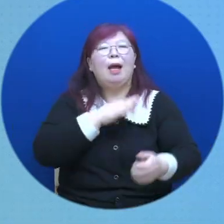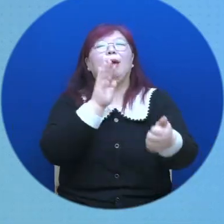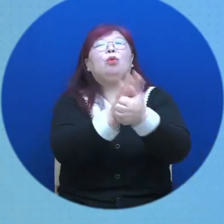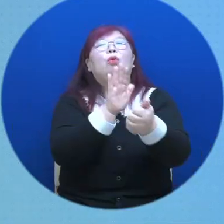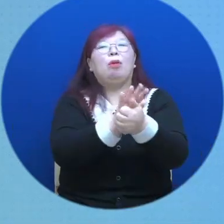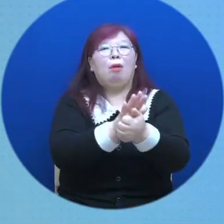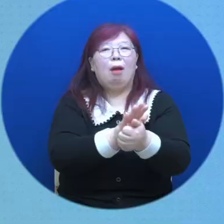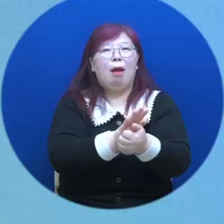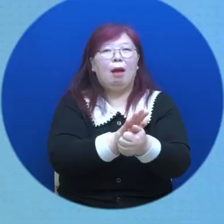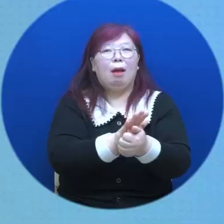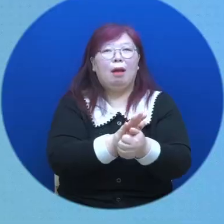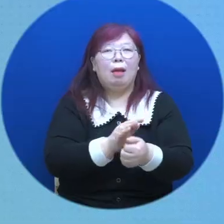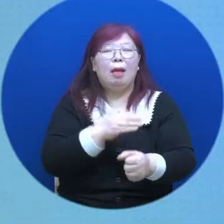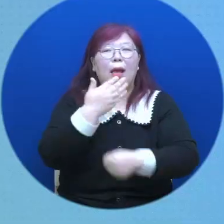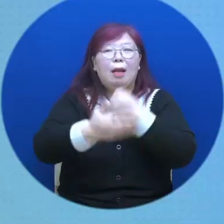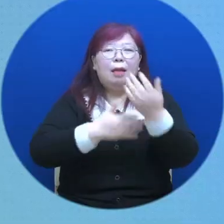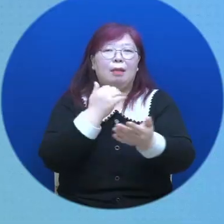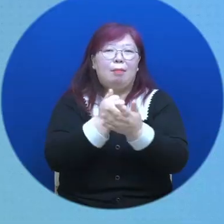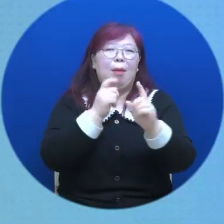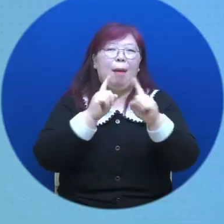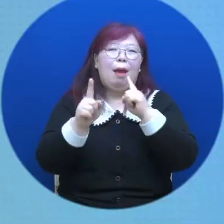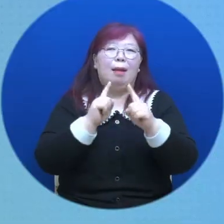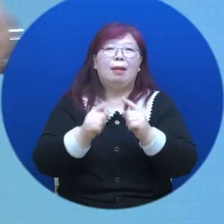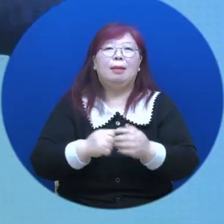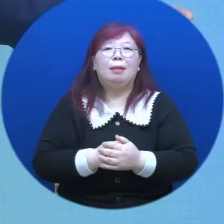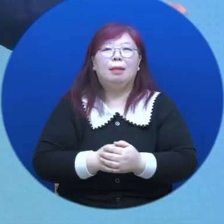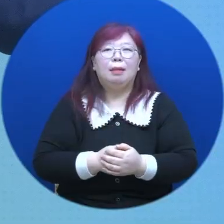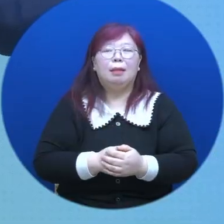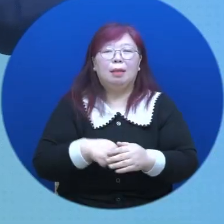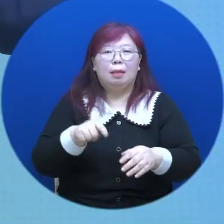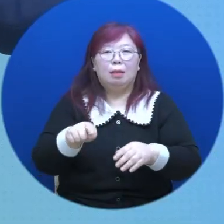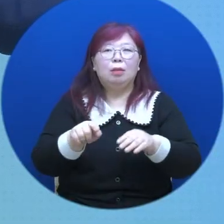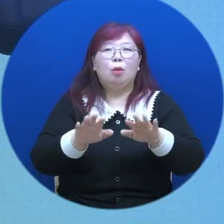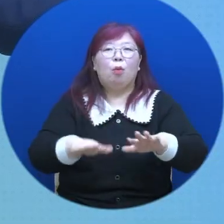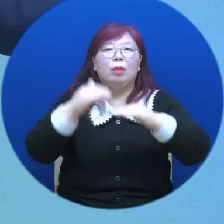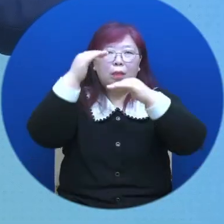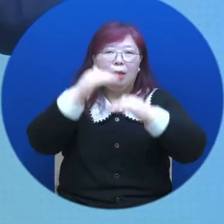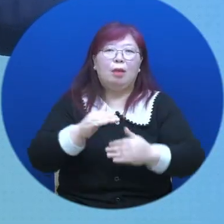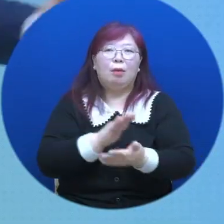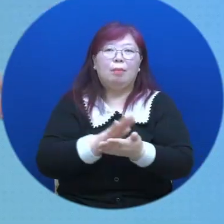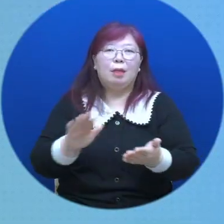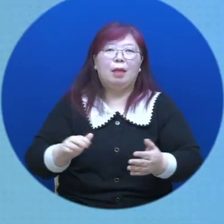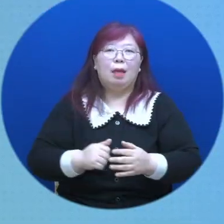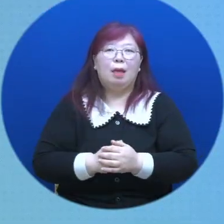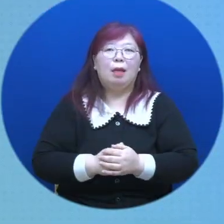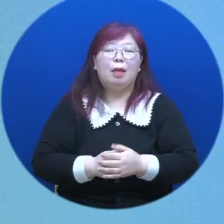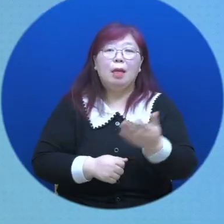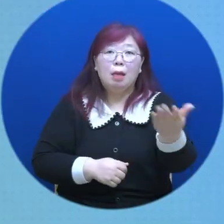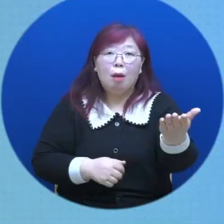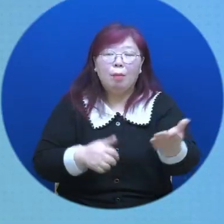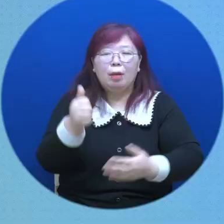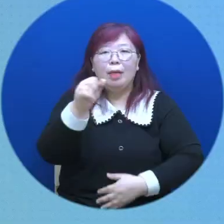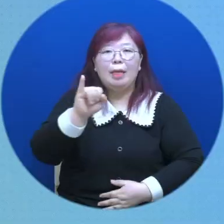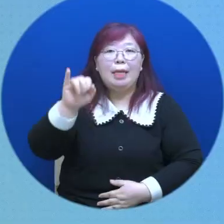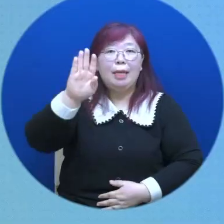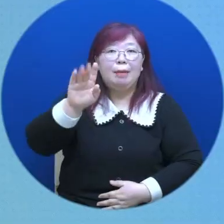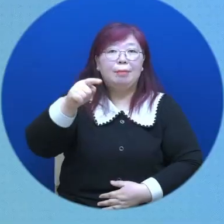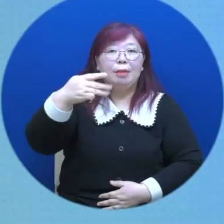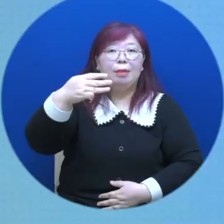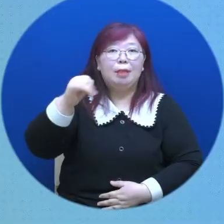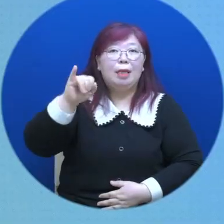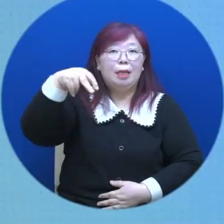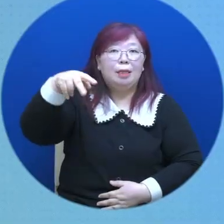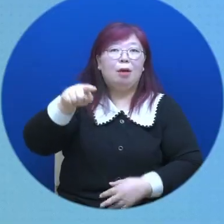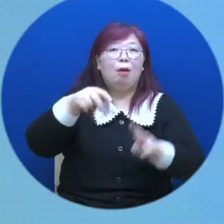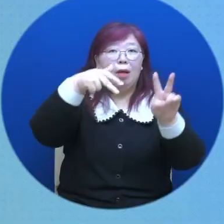거야. 이것을 말씀하고 있는 것. 이것이 오늘 본문인 거죠. 여러분, 히브리서 12장 2절 말씀 잘